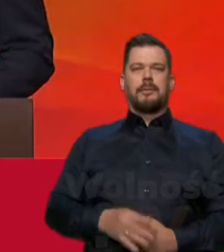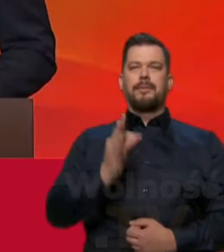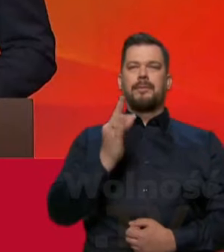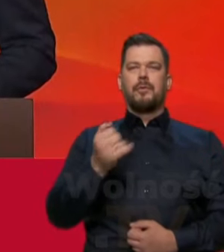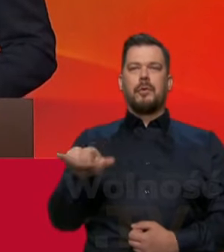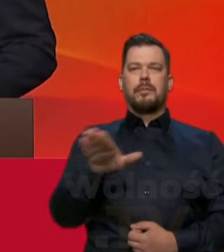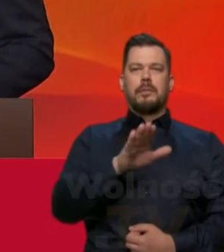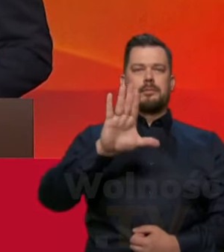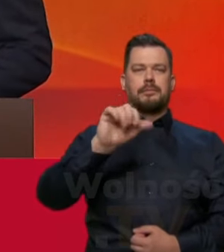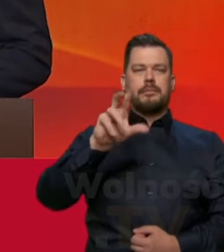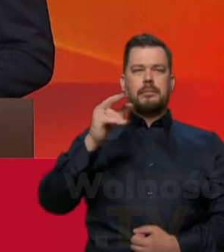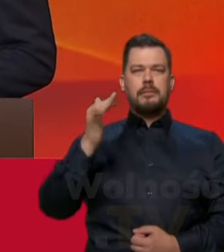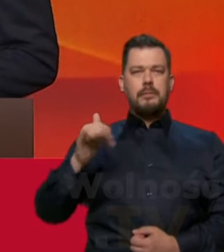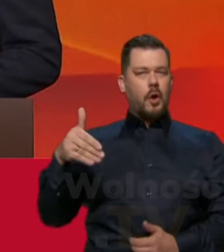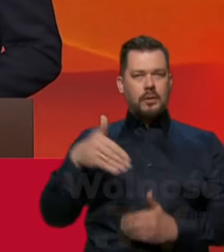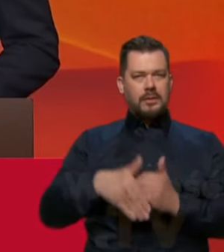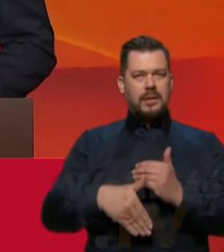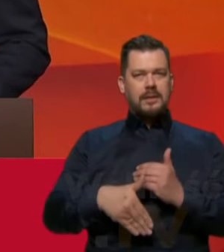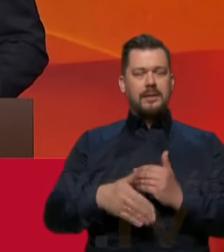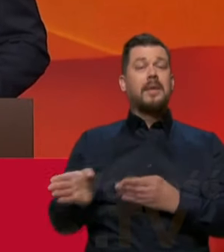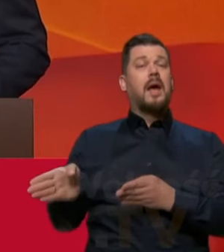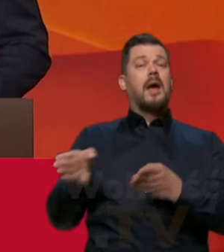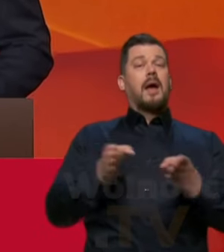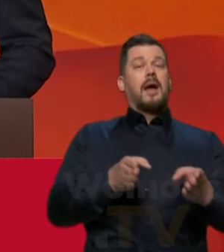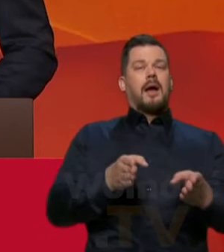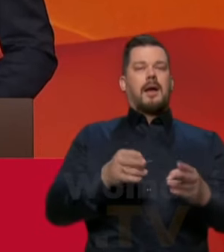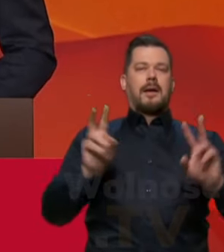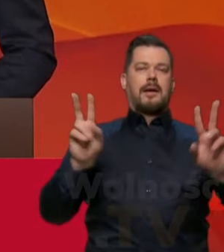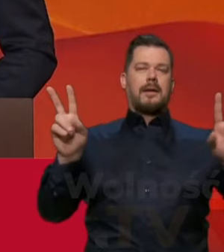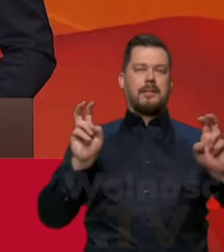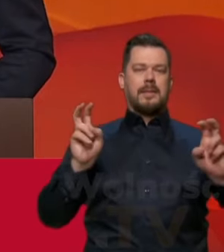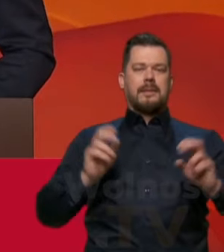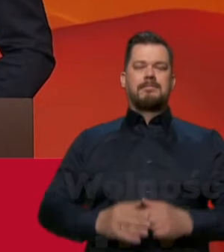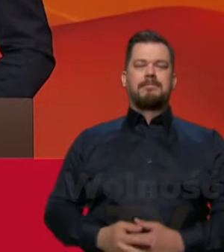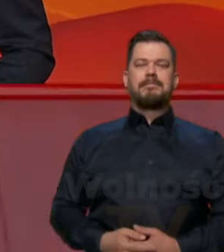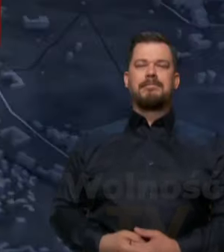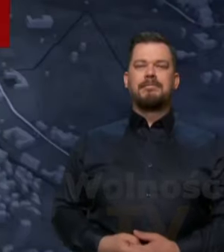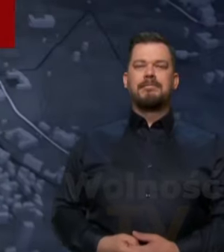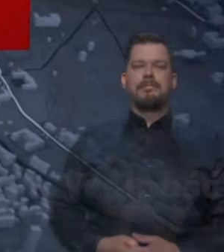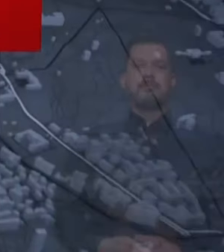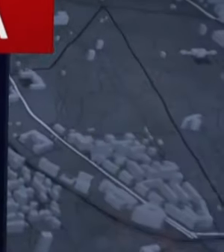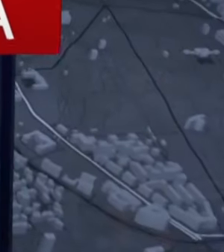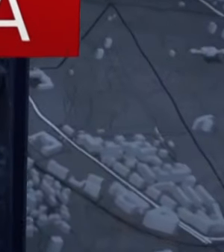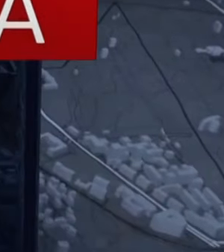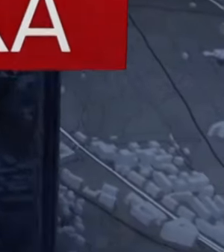Bochański, jak ostatnio odpowiedział na to pytanie, czas na kolejne w tej rundzie.